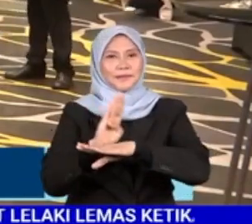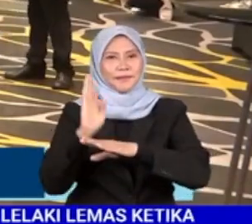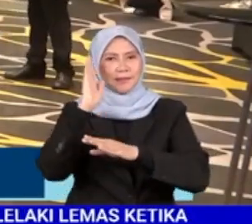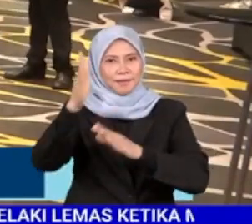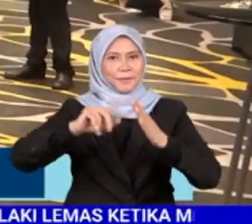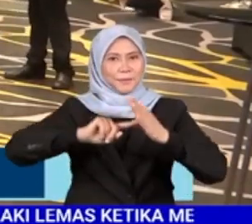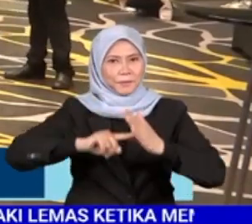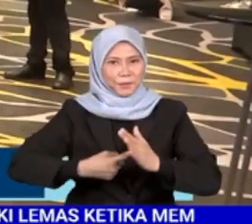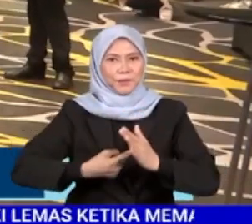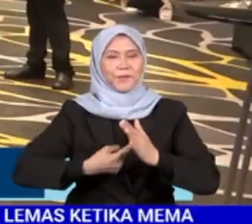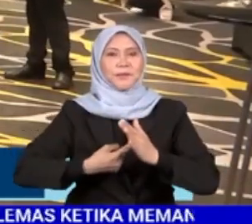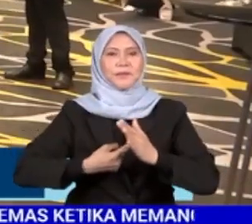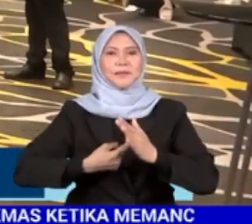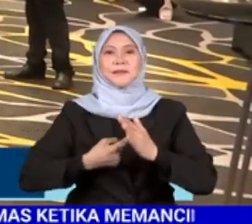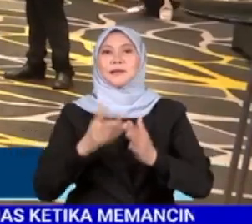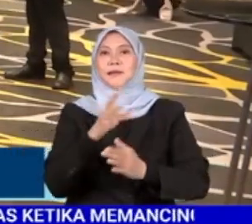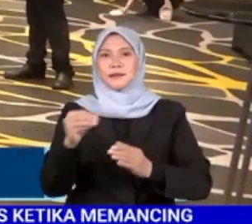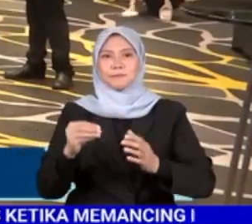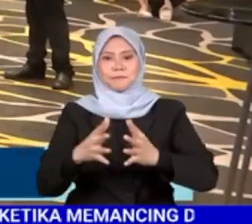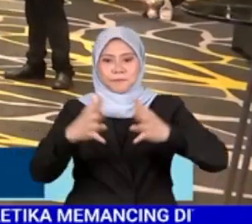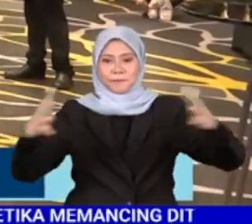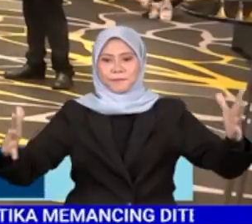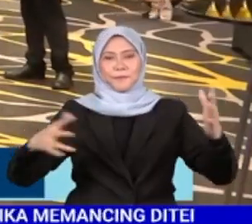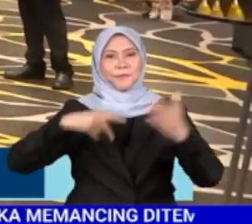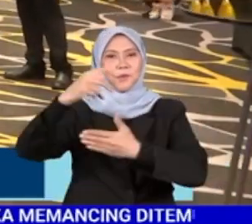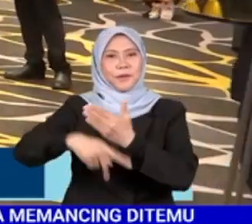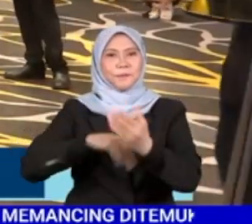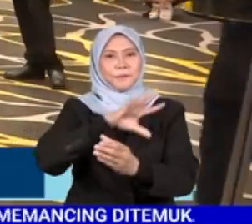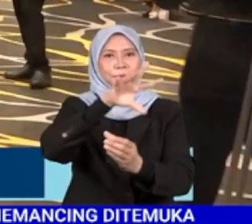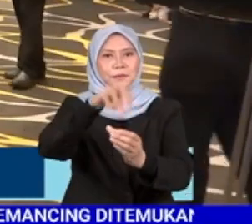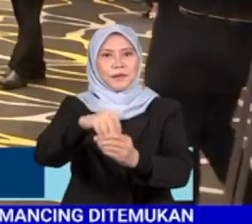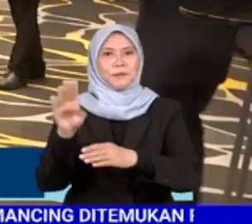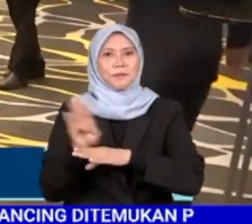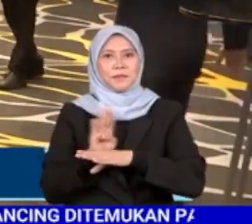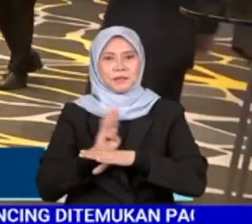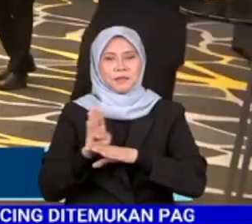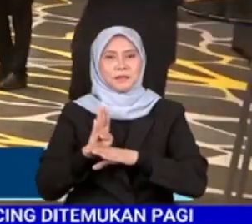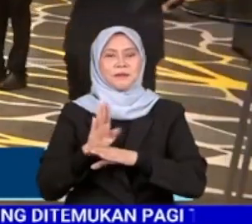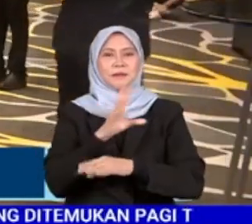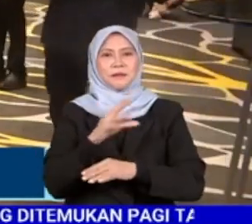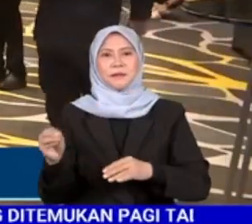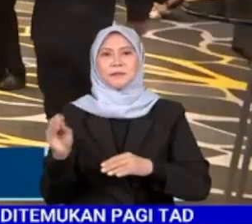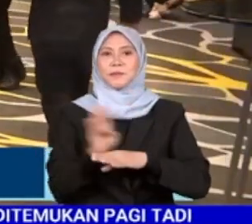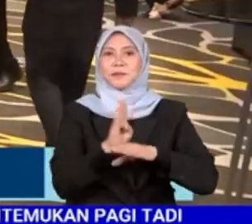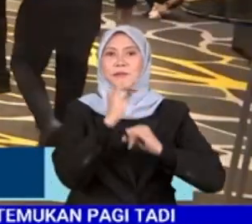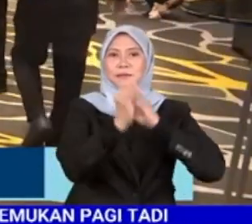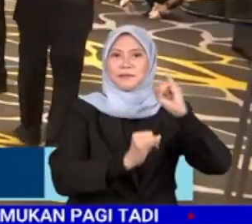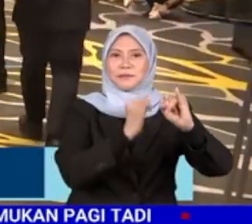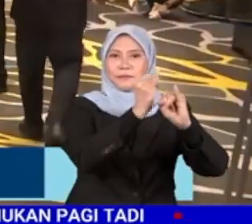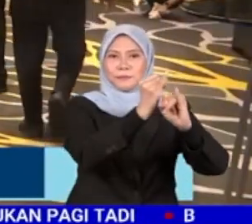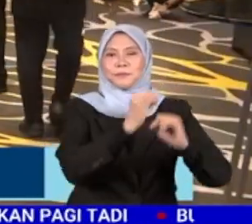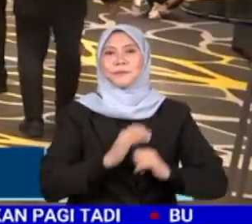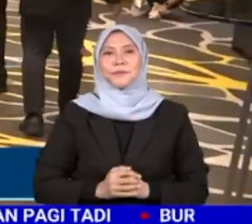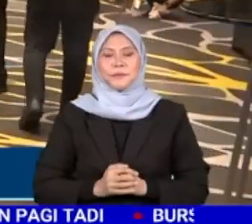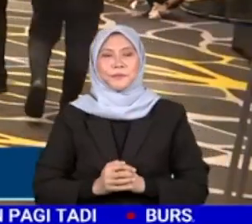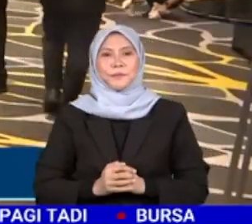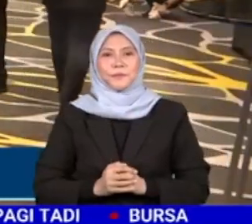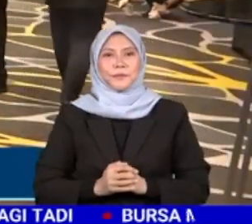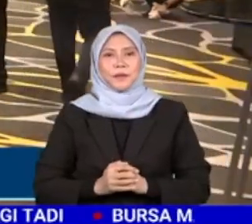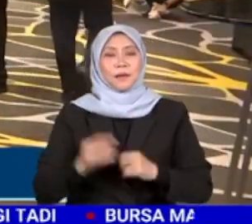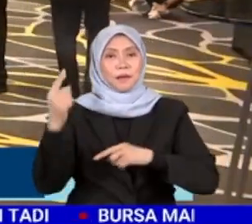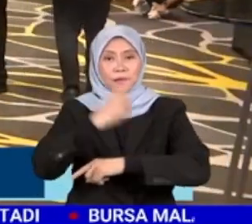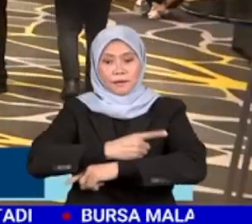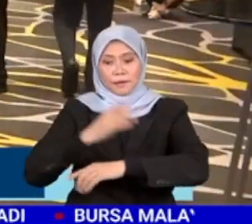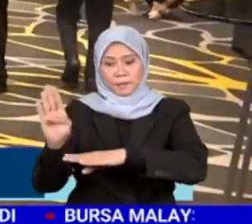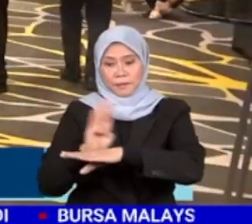akan dilaksanakan dengan skala yang lebih besar dengan penglibatan usahawan tempatan dan usahawan antarabangsa. Dan difahamkan